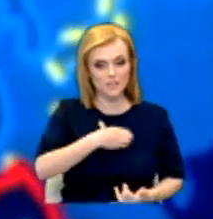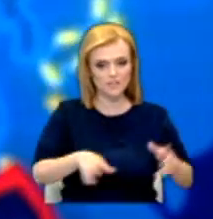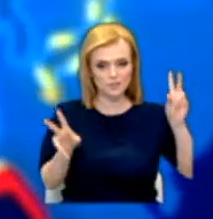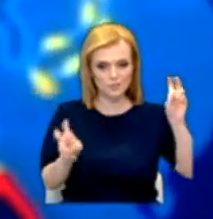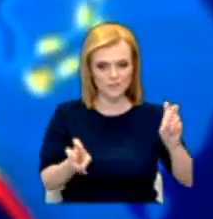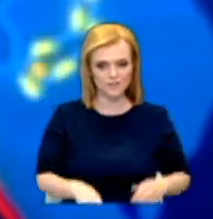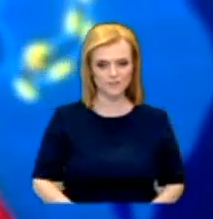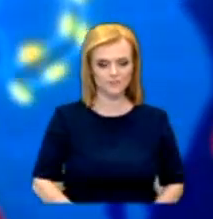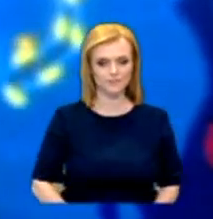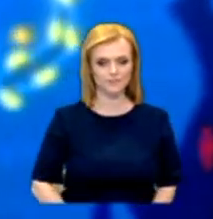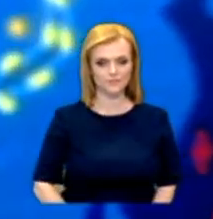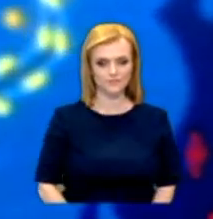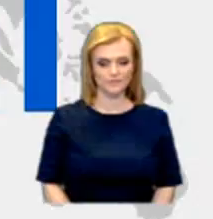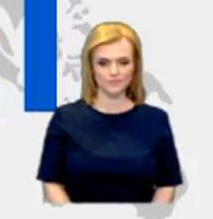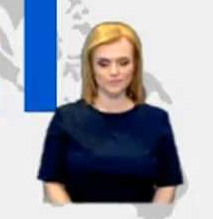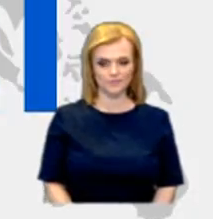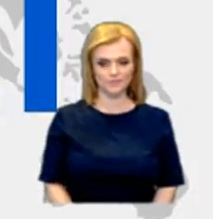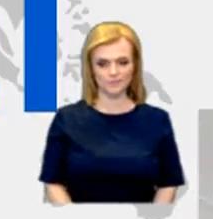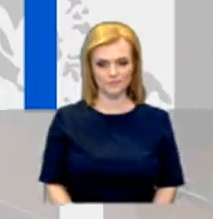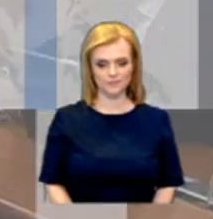principalele subiecte.